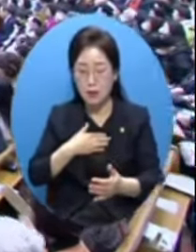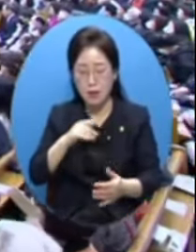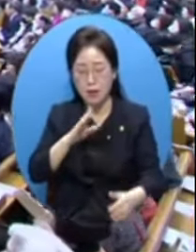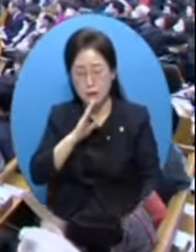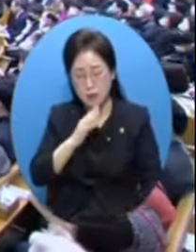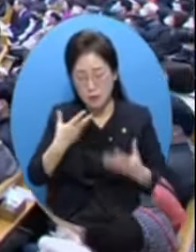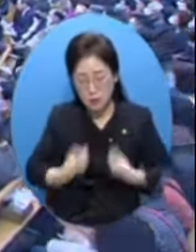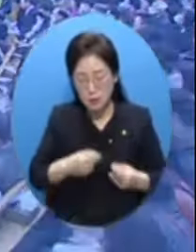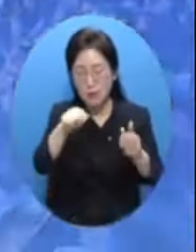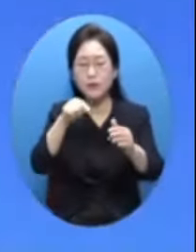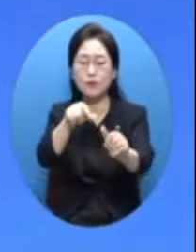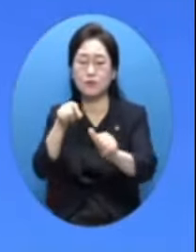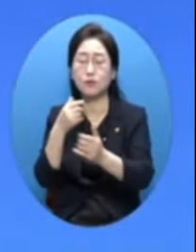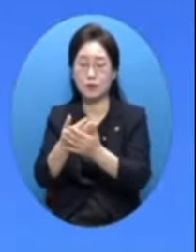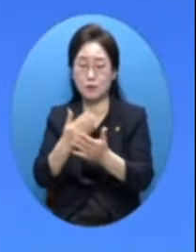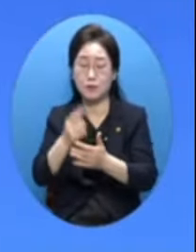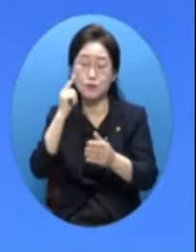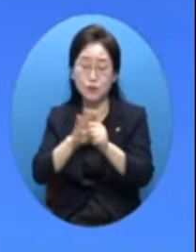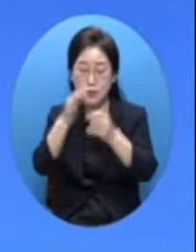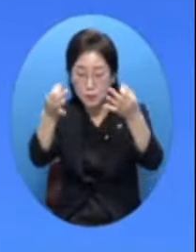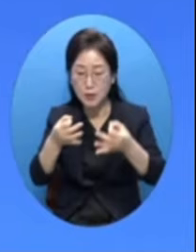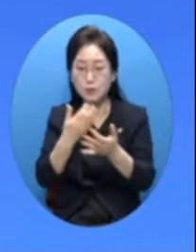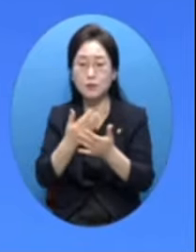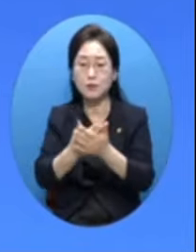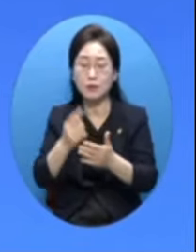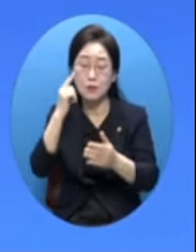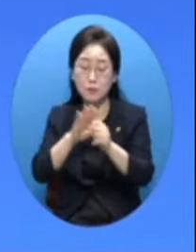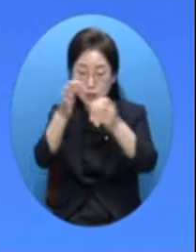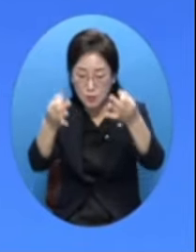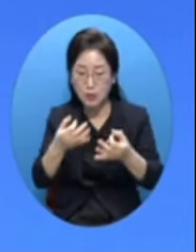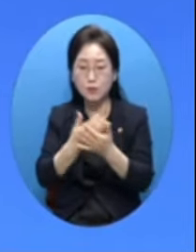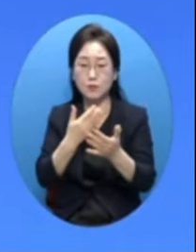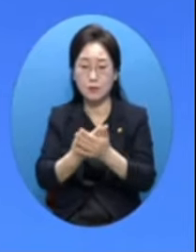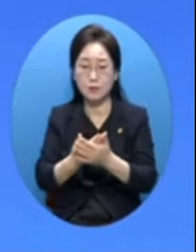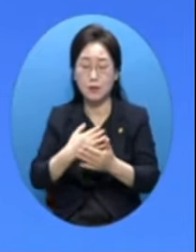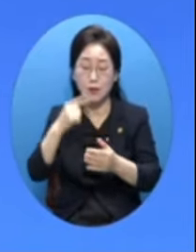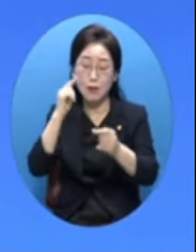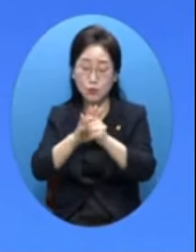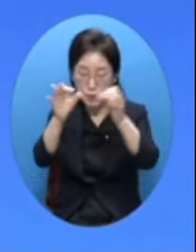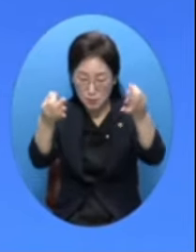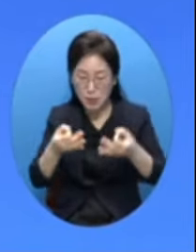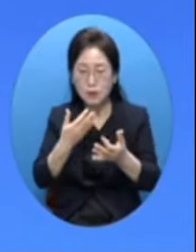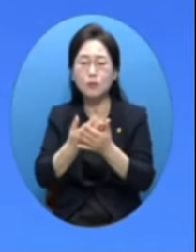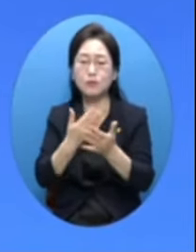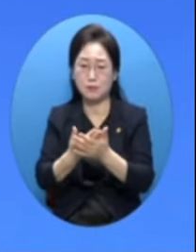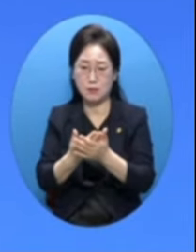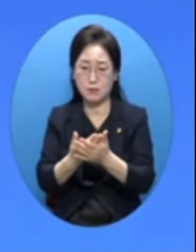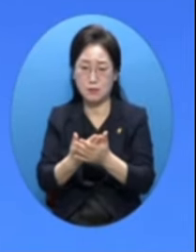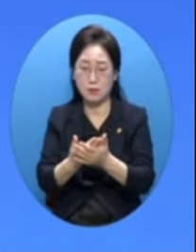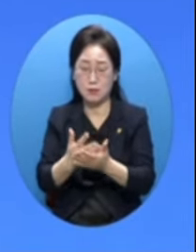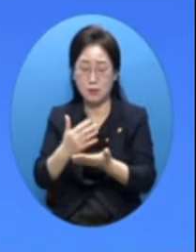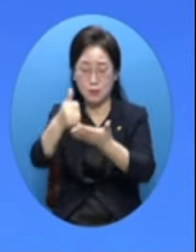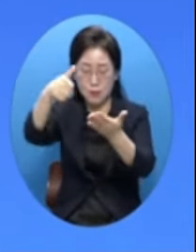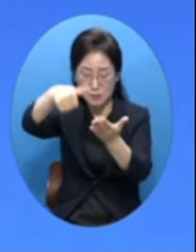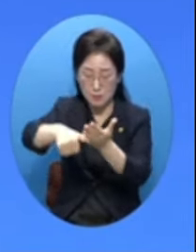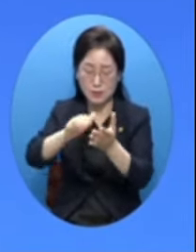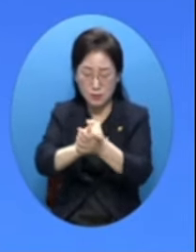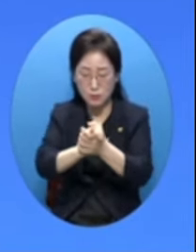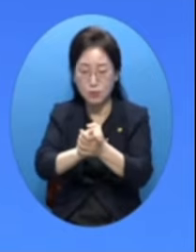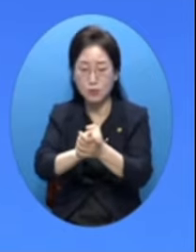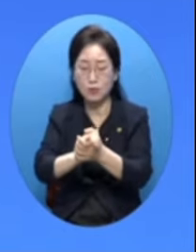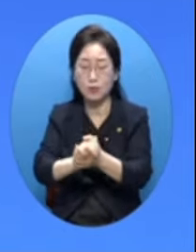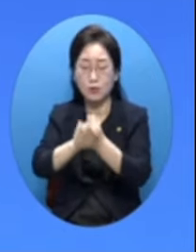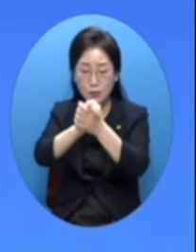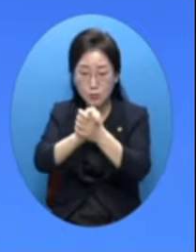건져주시옵소서. 나를 불쌍히 보시옵소서. 나를 불쌍히 보시옵소서. 나를 불쌍히 보시옵소서. 주님께 엎드려 기도하고